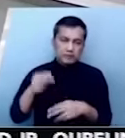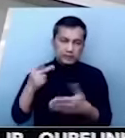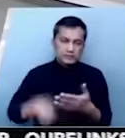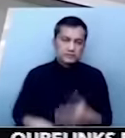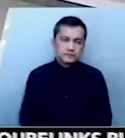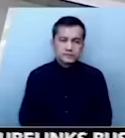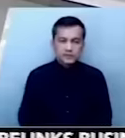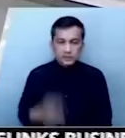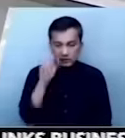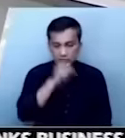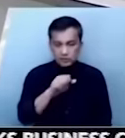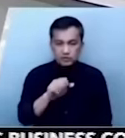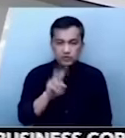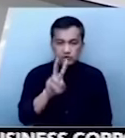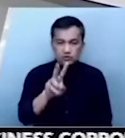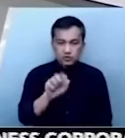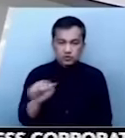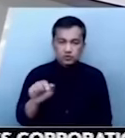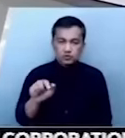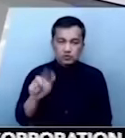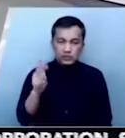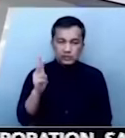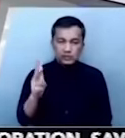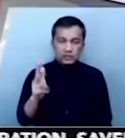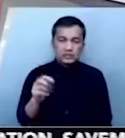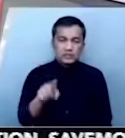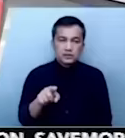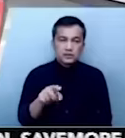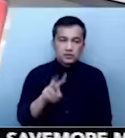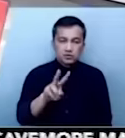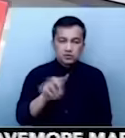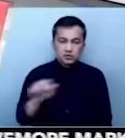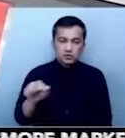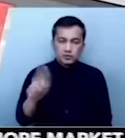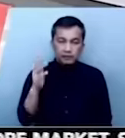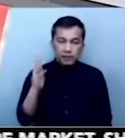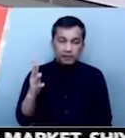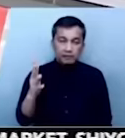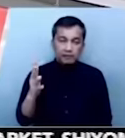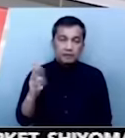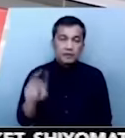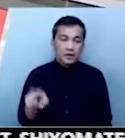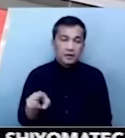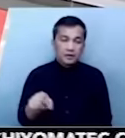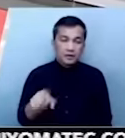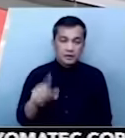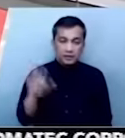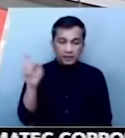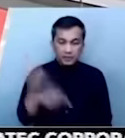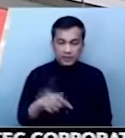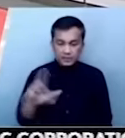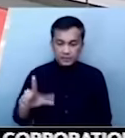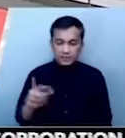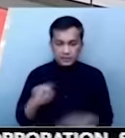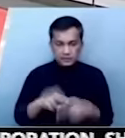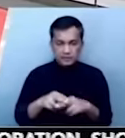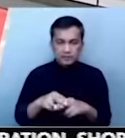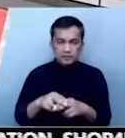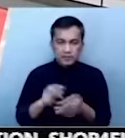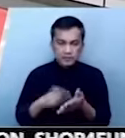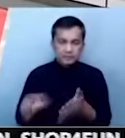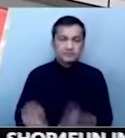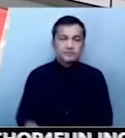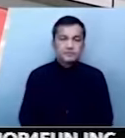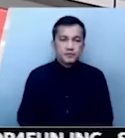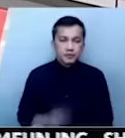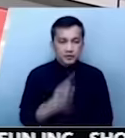and 30 centavos hanggang 2 pesos and 50 centavos per liter na dagdag sa kada litro ng gasolina at hanggang 1 peso